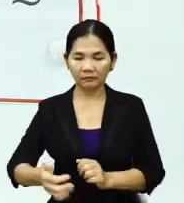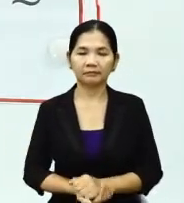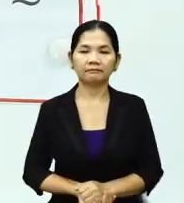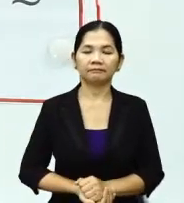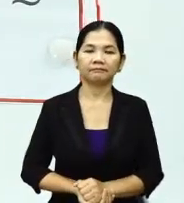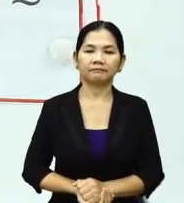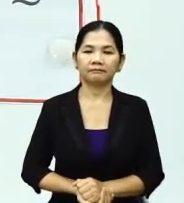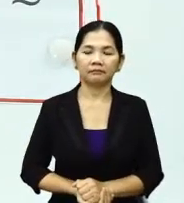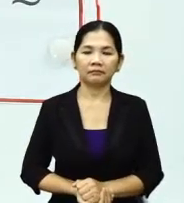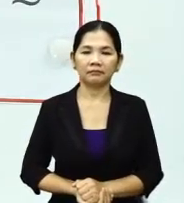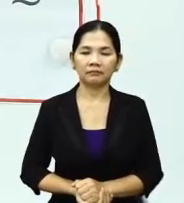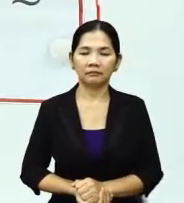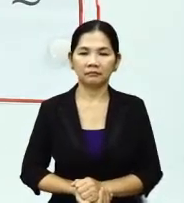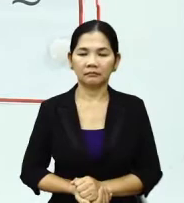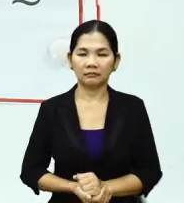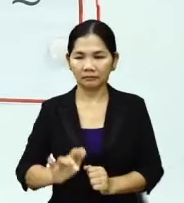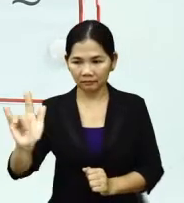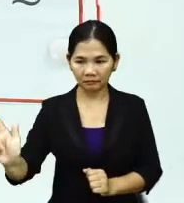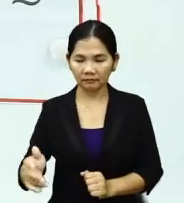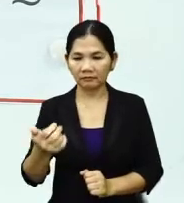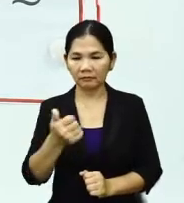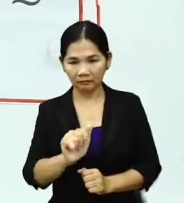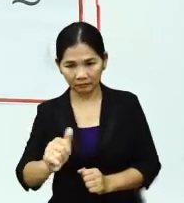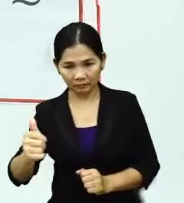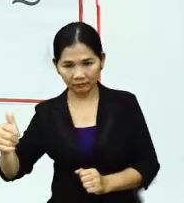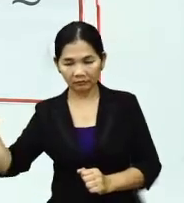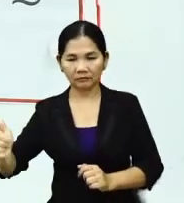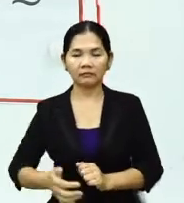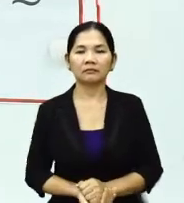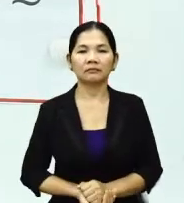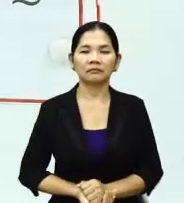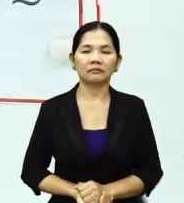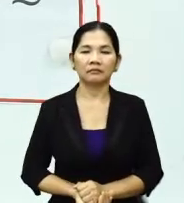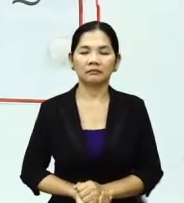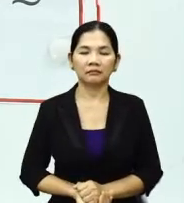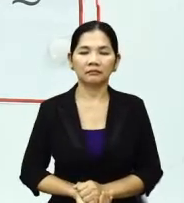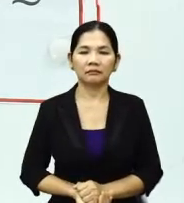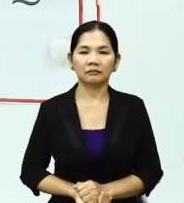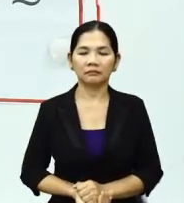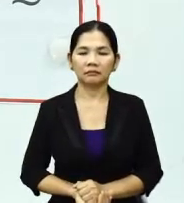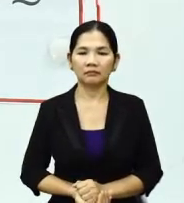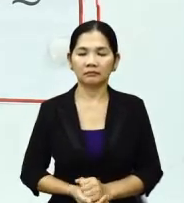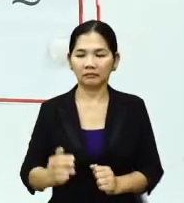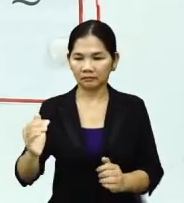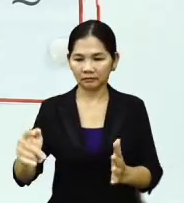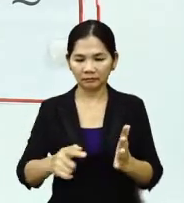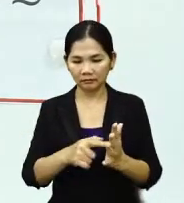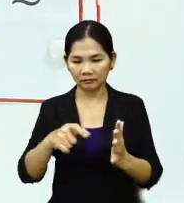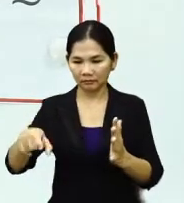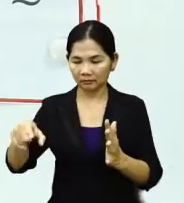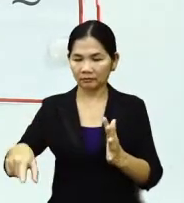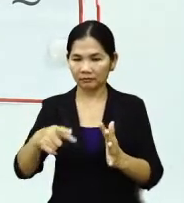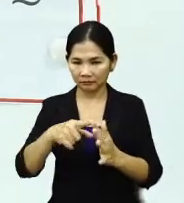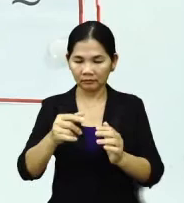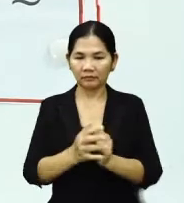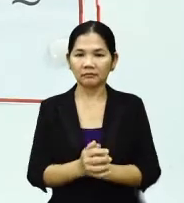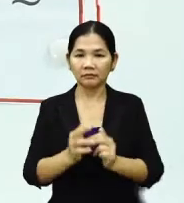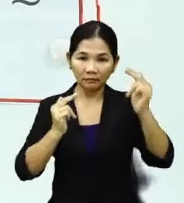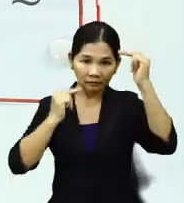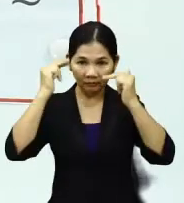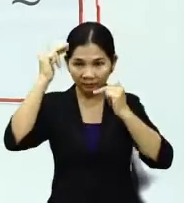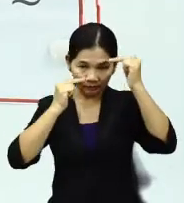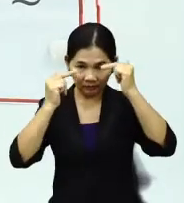con pra pra xem xem ta tiết sổ phí miên tực